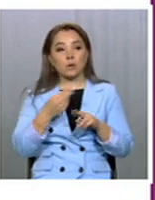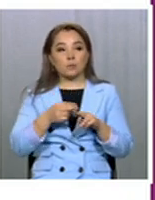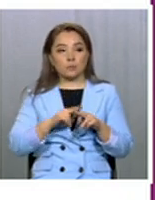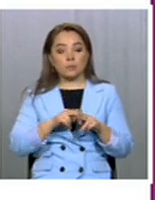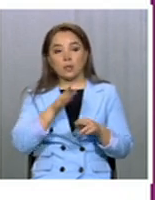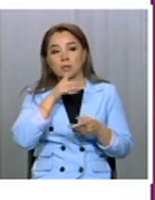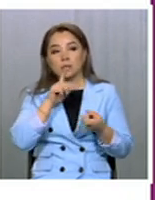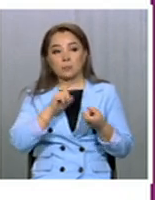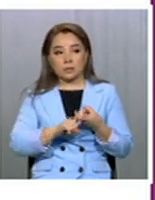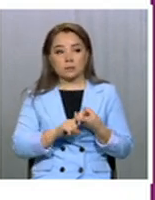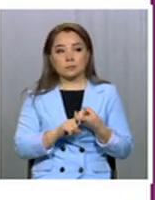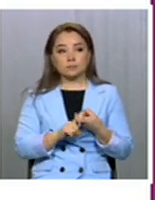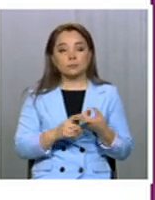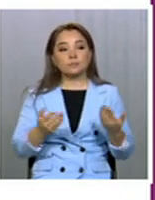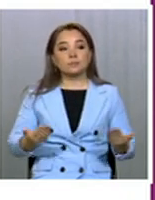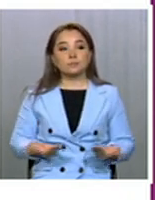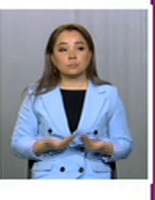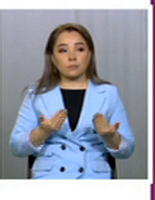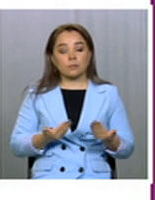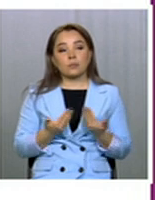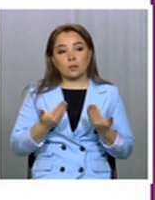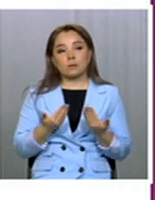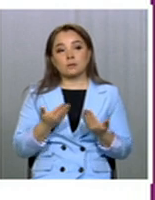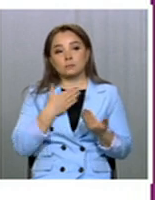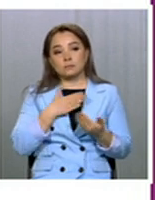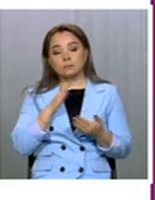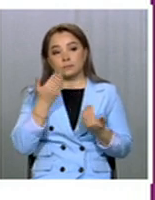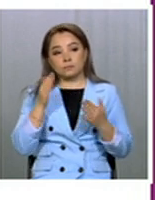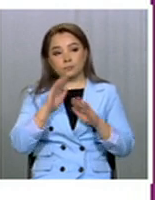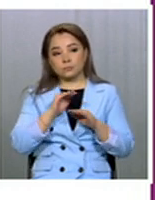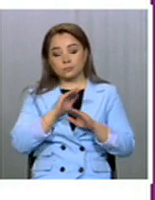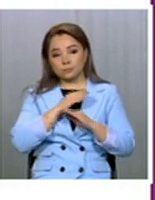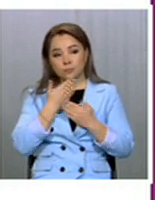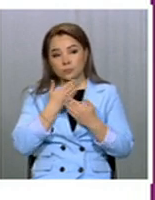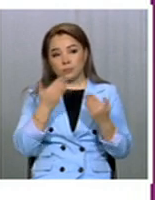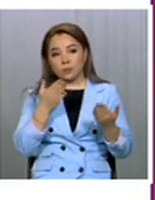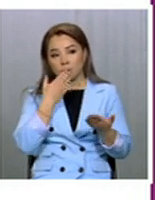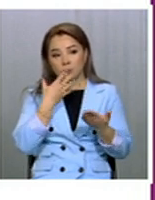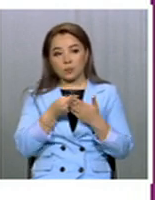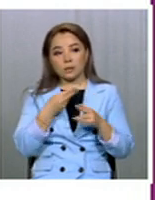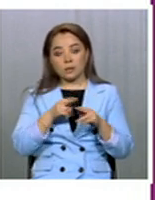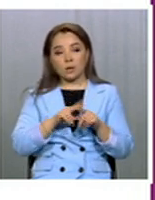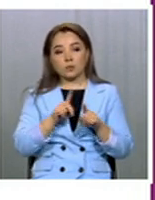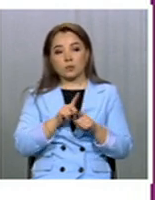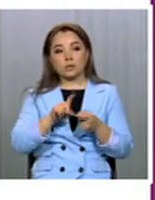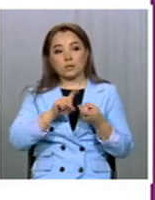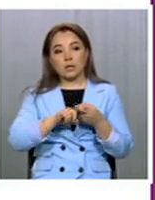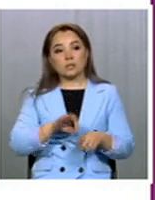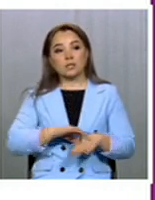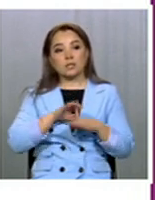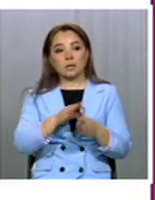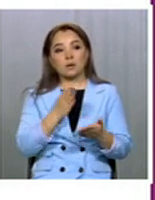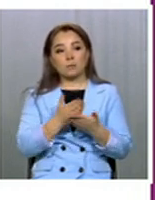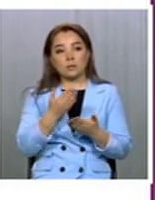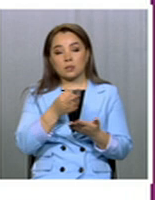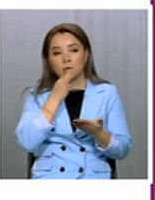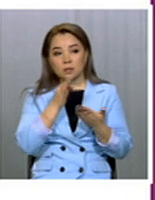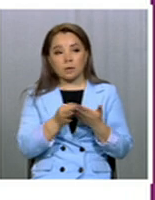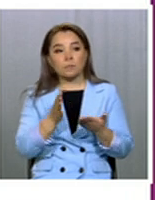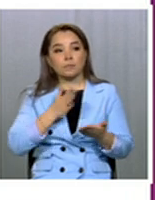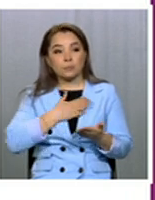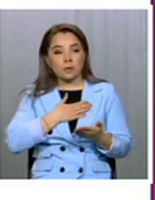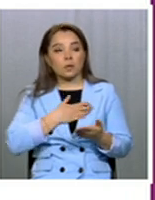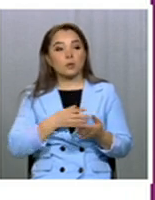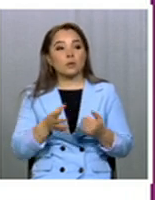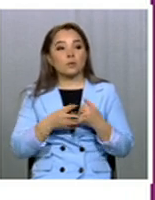заманда, тіршілікпен қоштасар сәт жеттау деймін мағанда. Қоштасар сәт жеттау деймін,